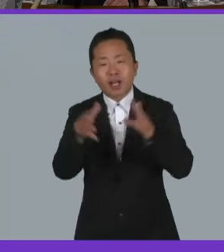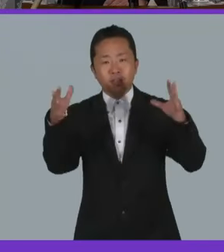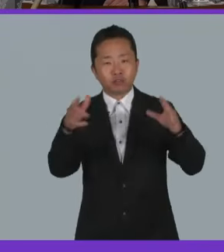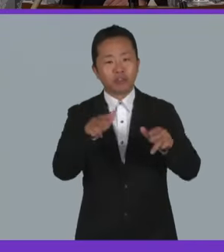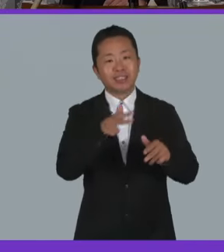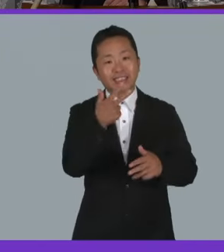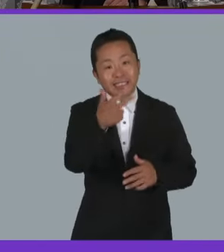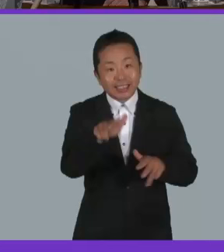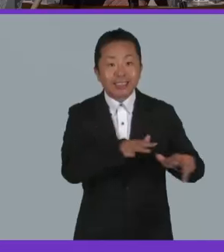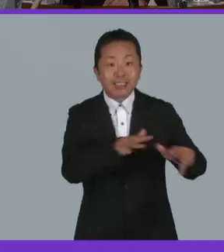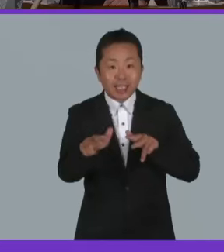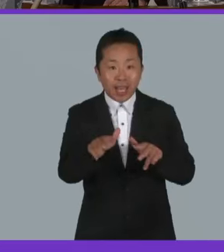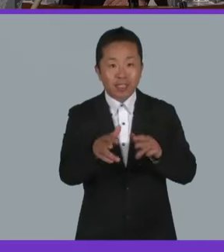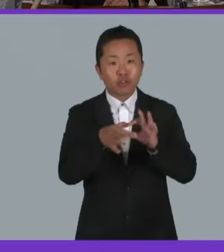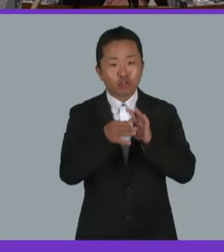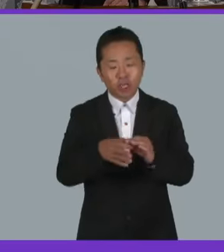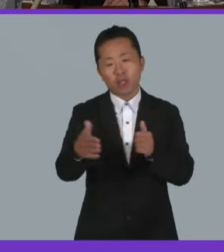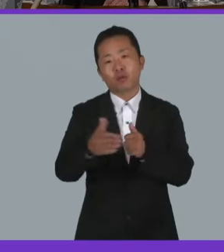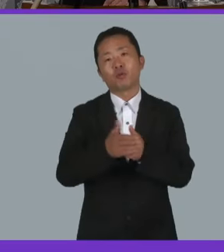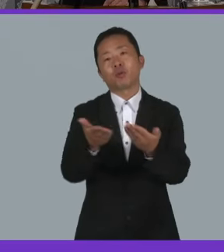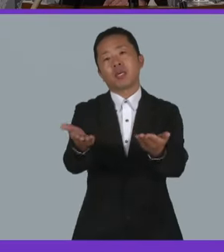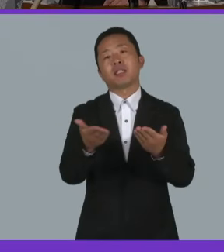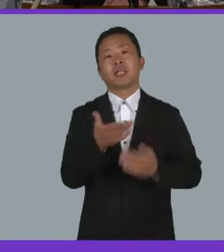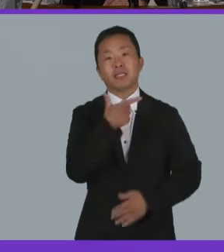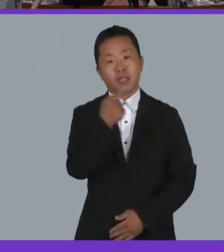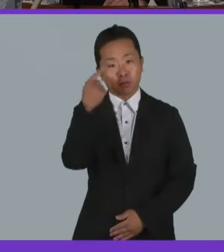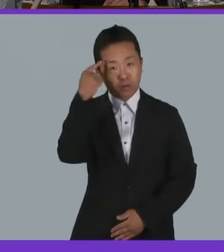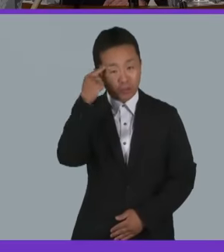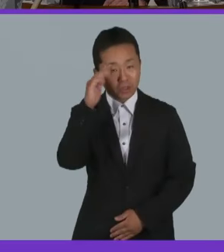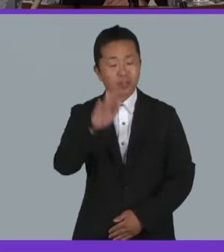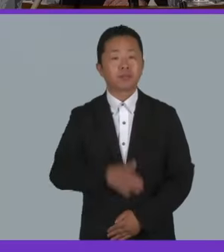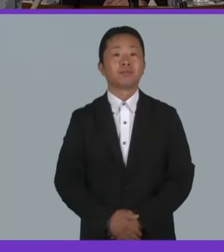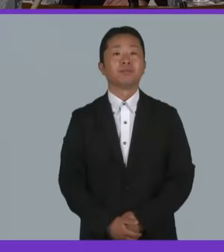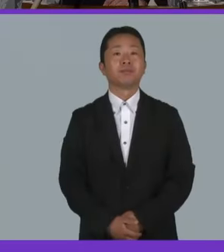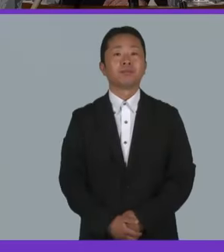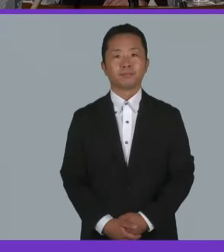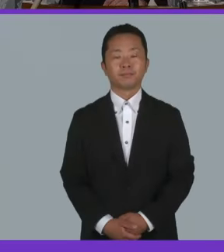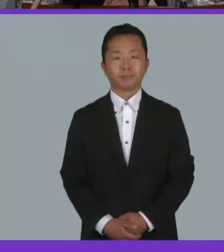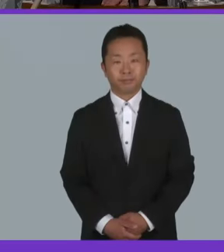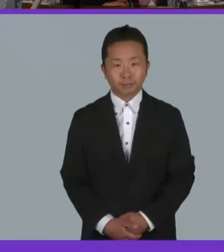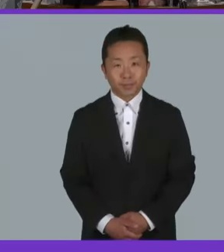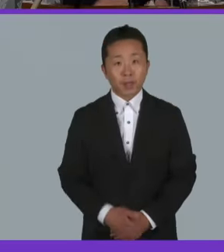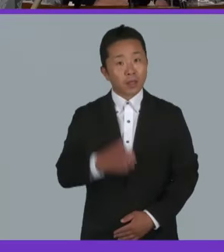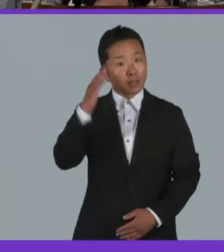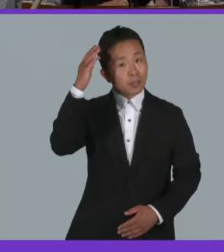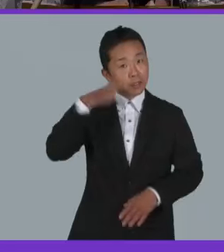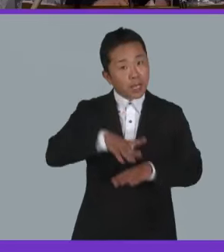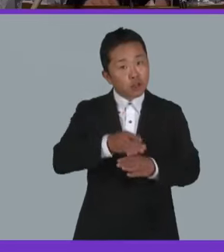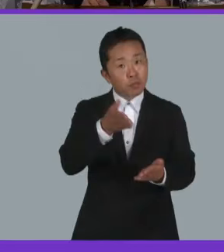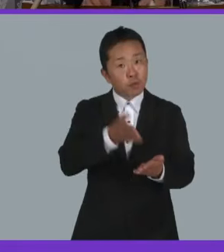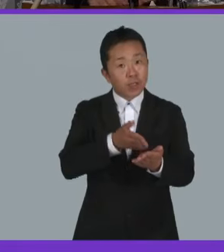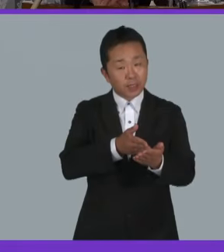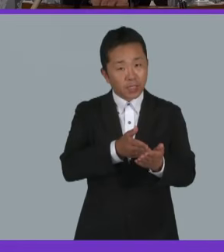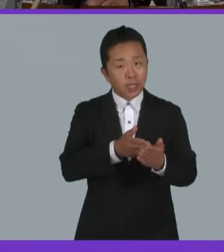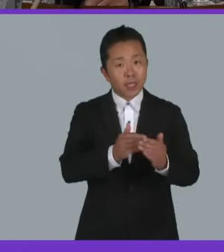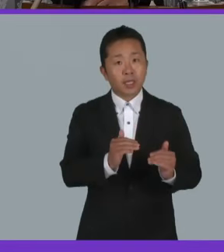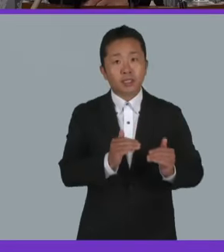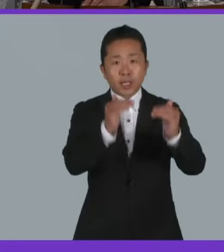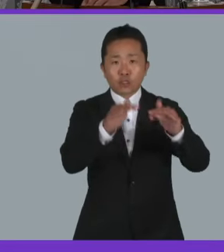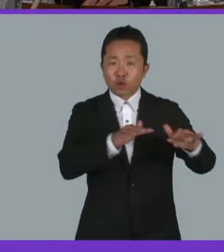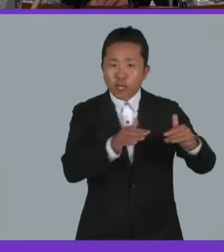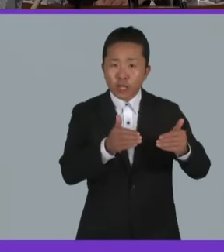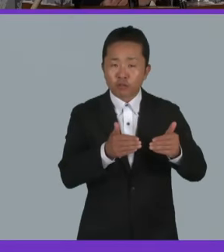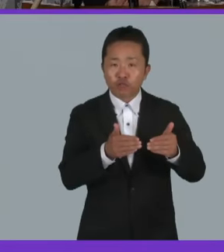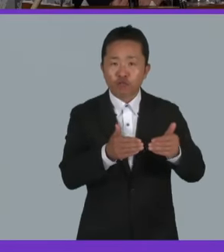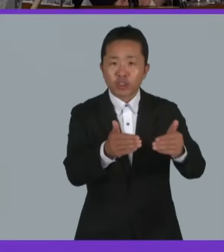てご助言いただきたいと思っております。さらに冒頭申し上げました成長戦略推進アドバイザーの方々も非常